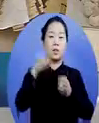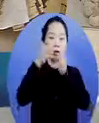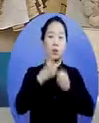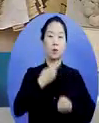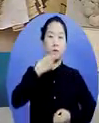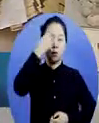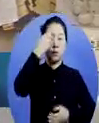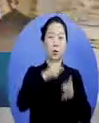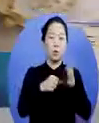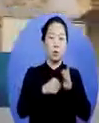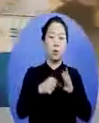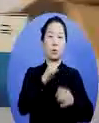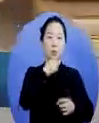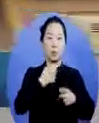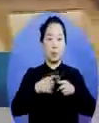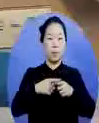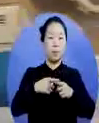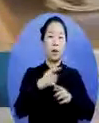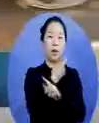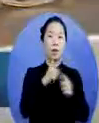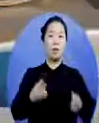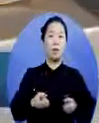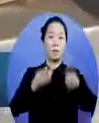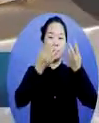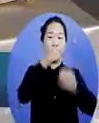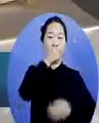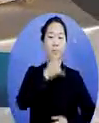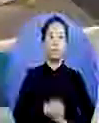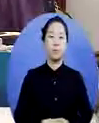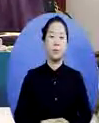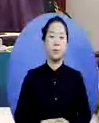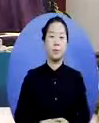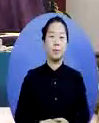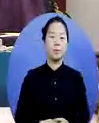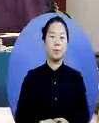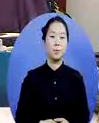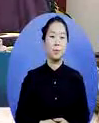제작 교 0 명품 쪽 품평회 등 다채로운 행사로 관람객들의 관심을 끌었습니다